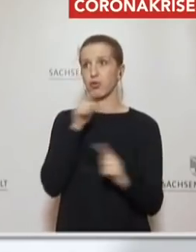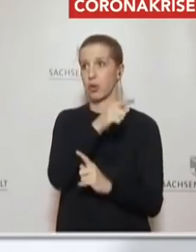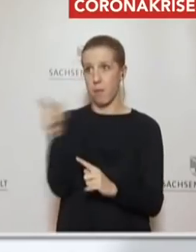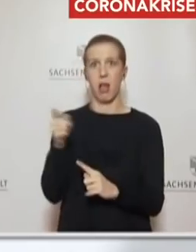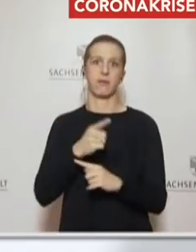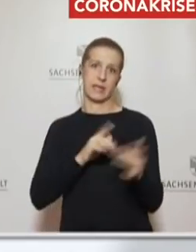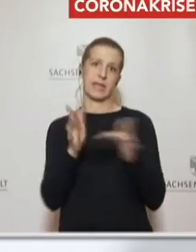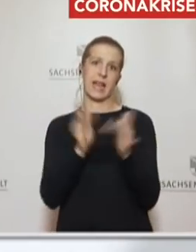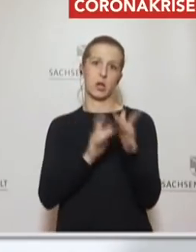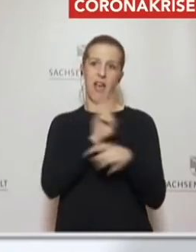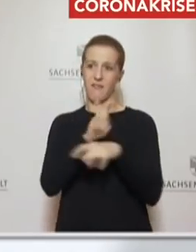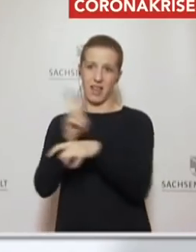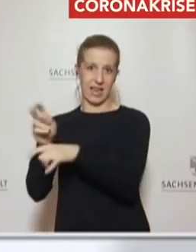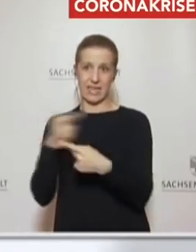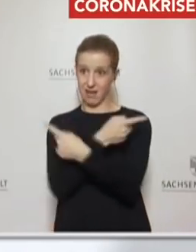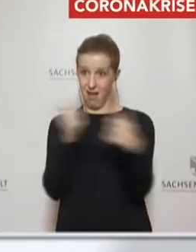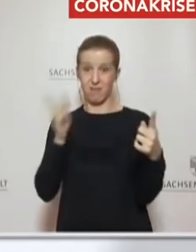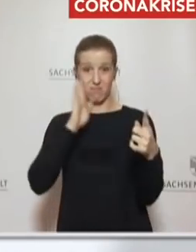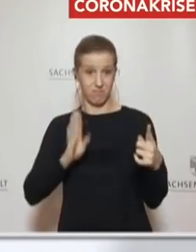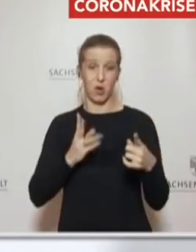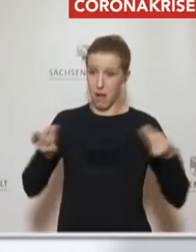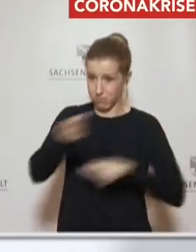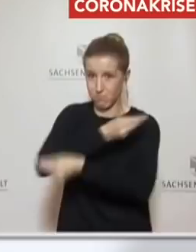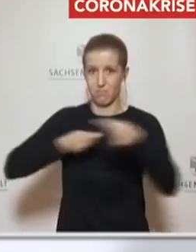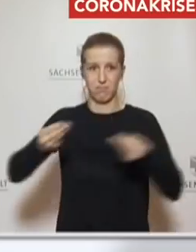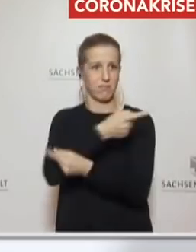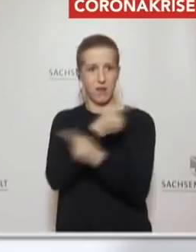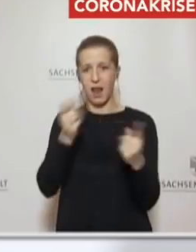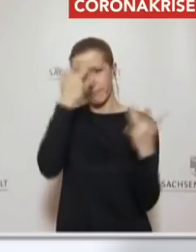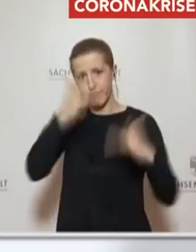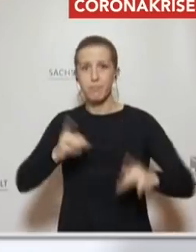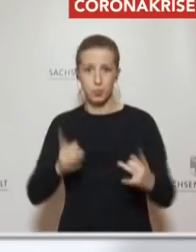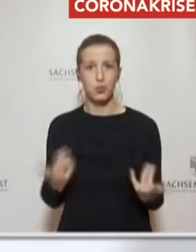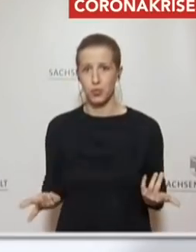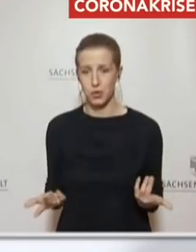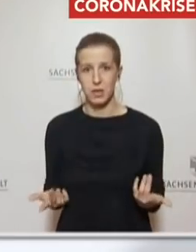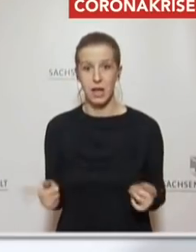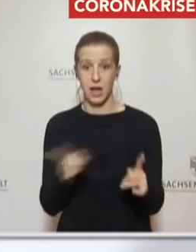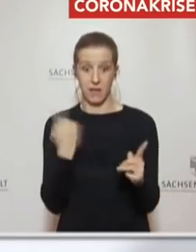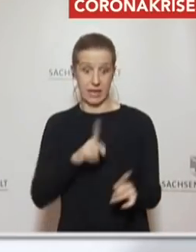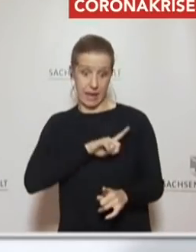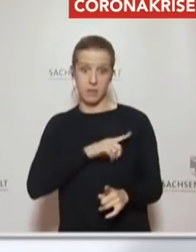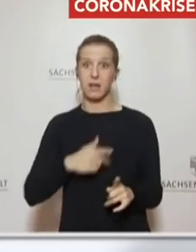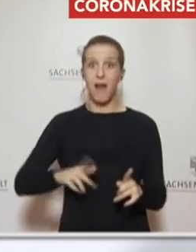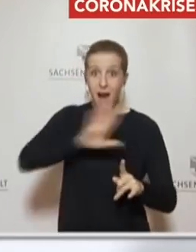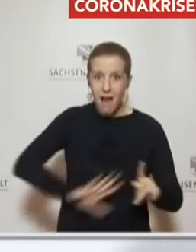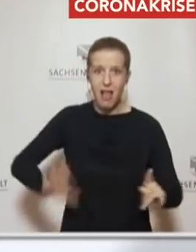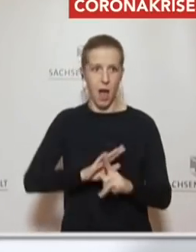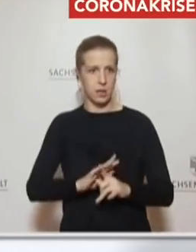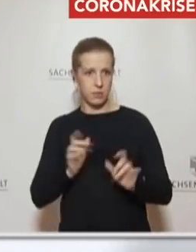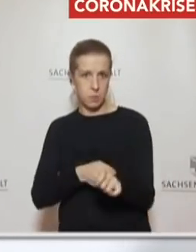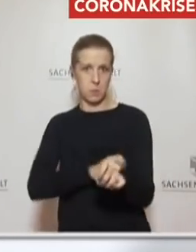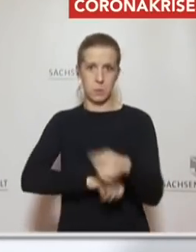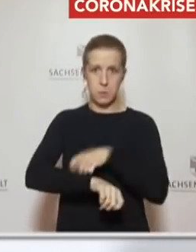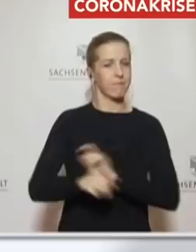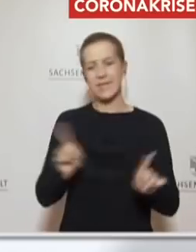Religionsvertreter entsprechend auch selber kommunizieren und vereinbaren soll. Wir selber werden als Land dort nicht tätig werden. Das ist sozusagen dann, wenn